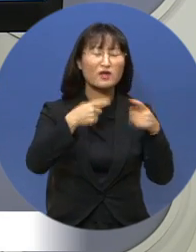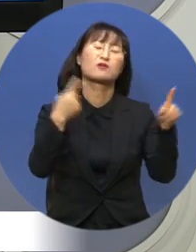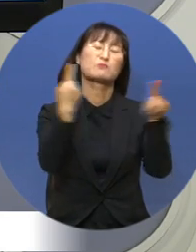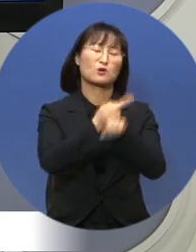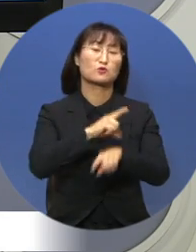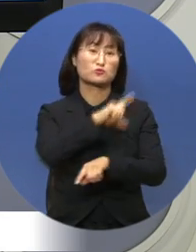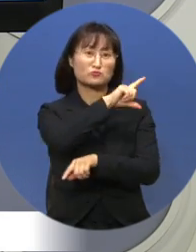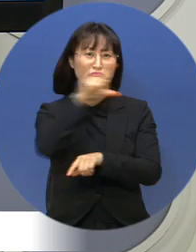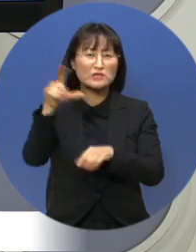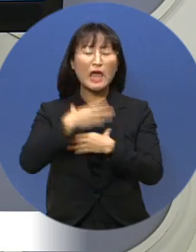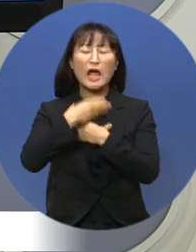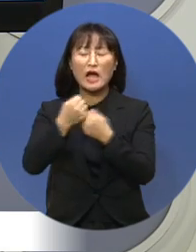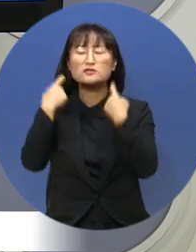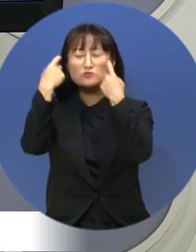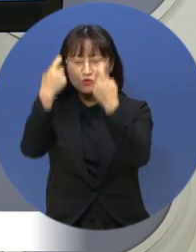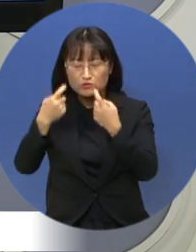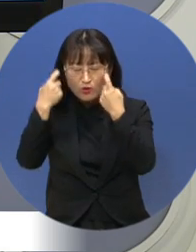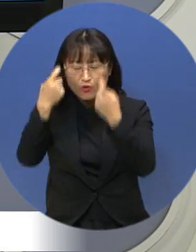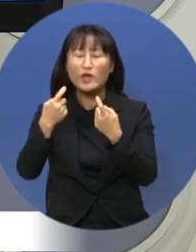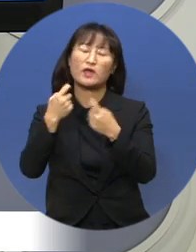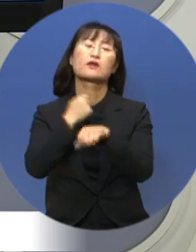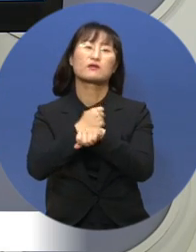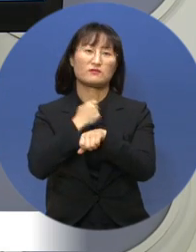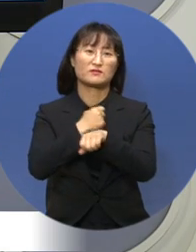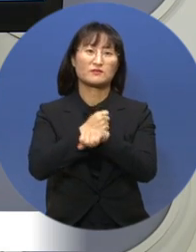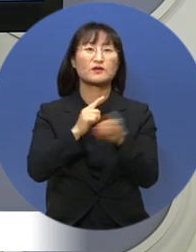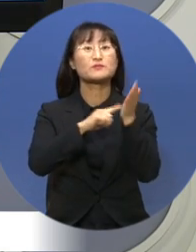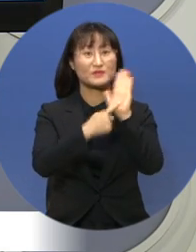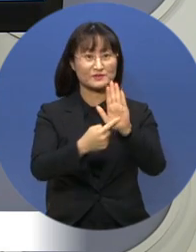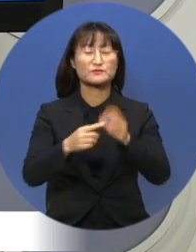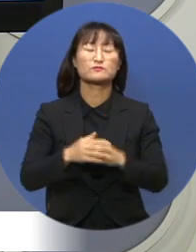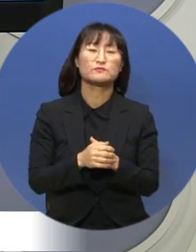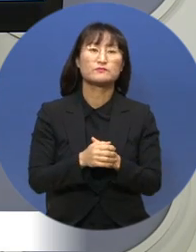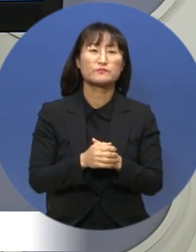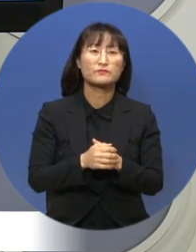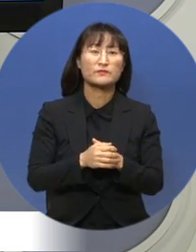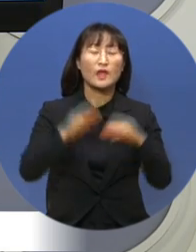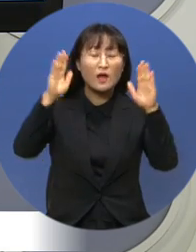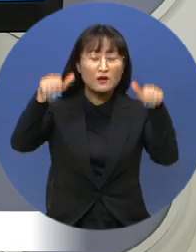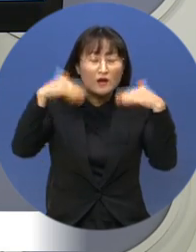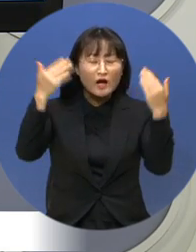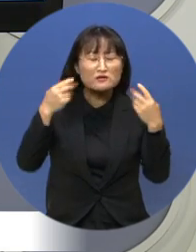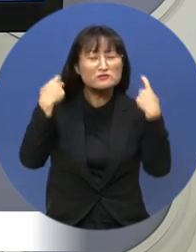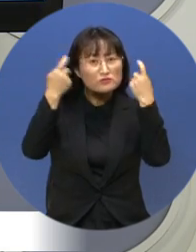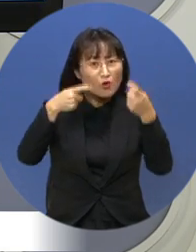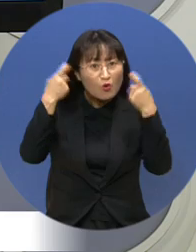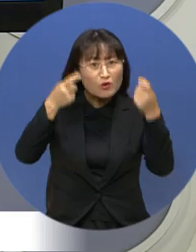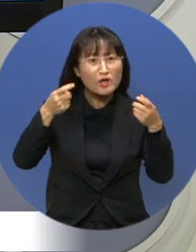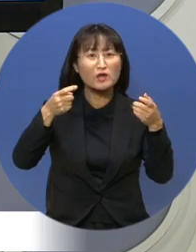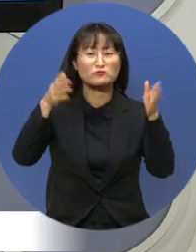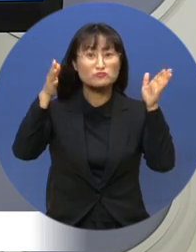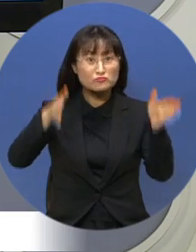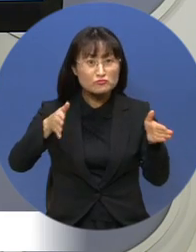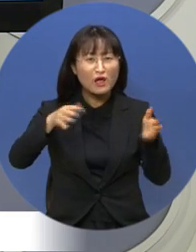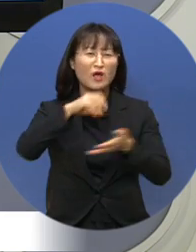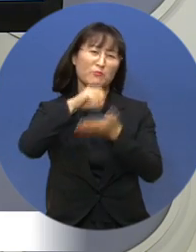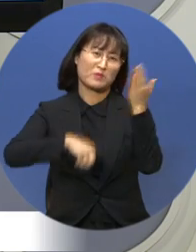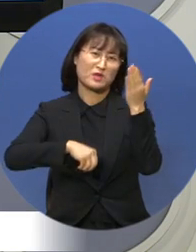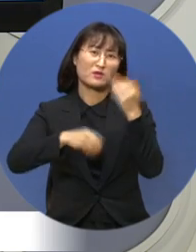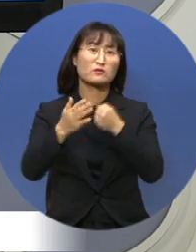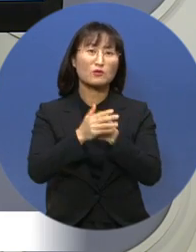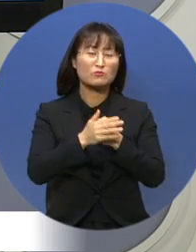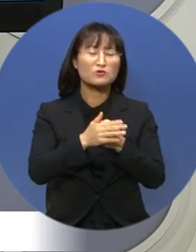추진한다고 지난 21일 밝혔습니다 가을 여행 주간 미 시행에 따라 여전히 어려움을 겪고 있을 것으로